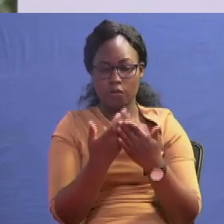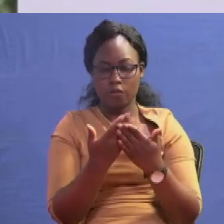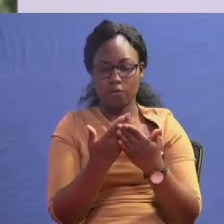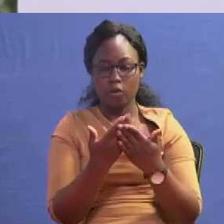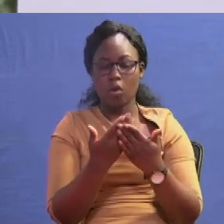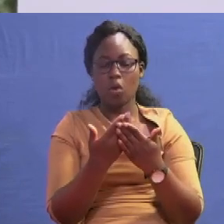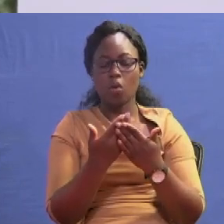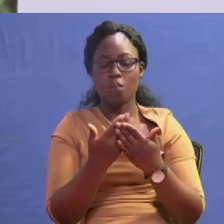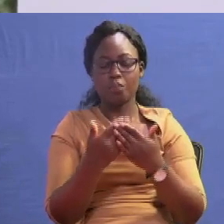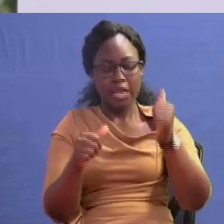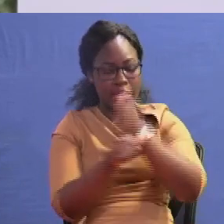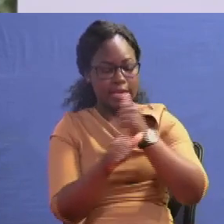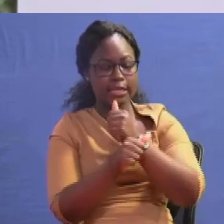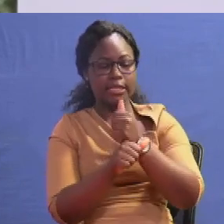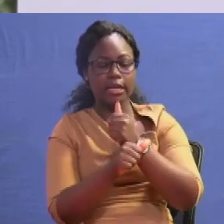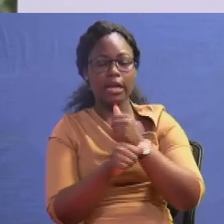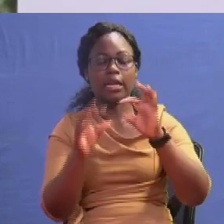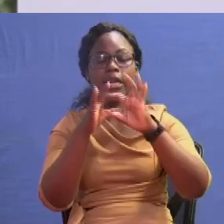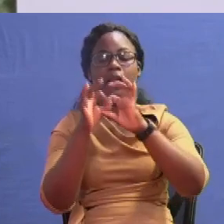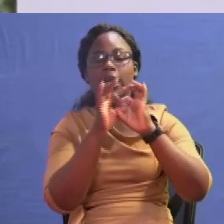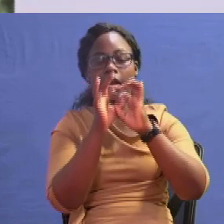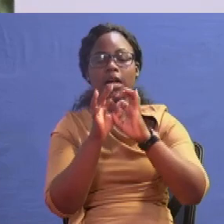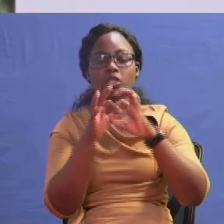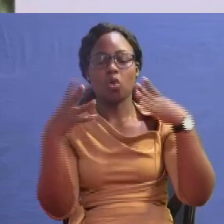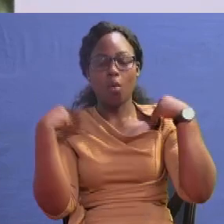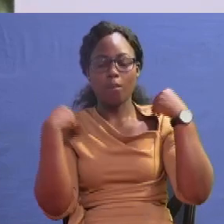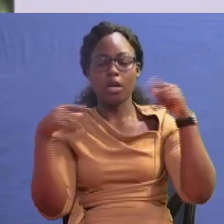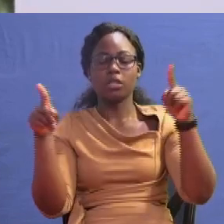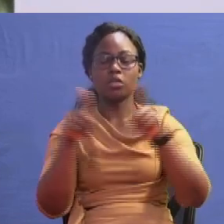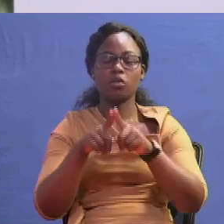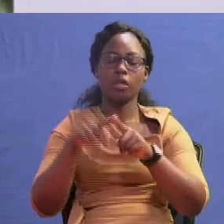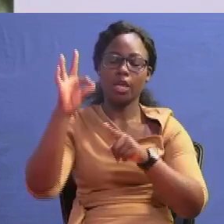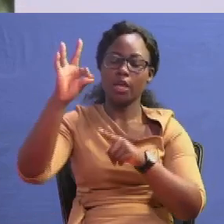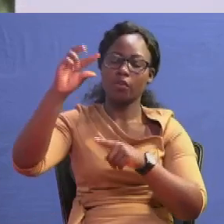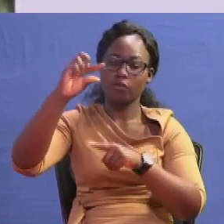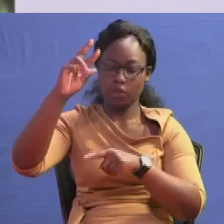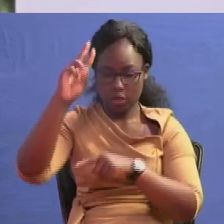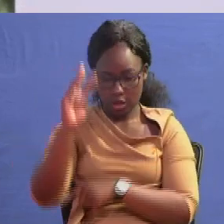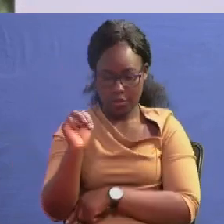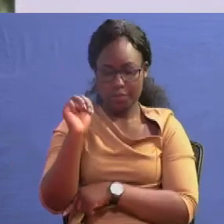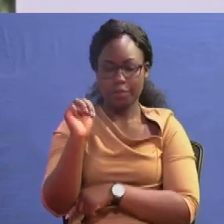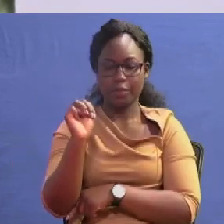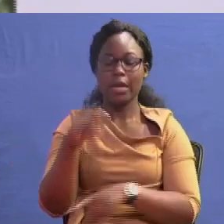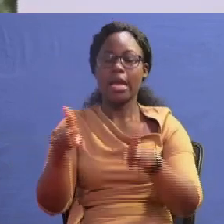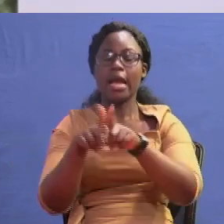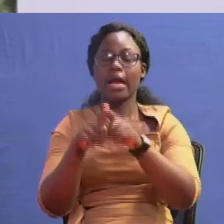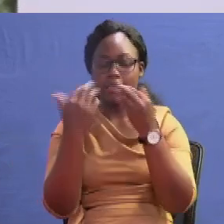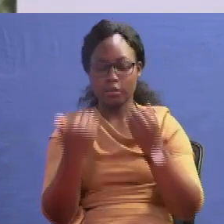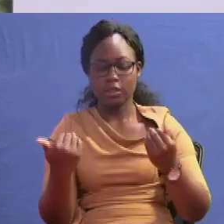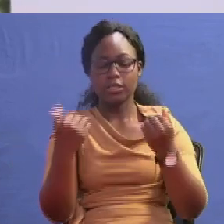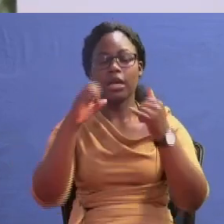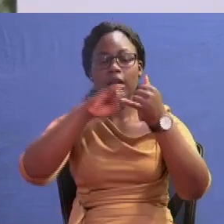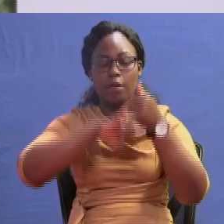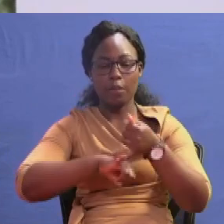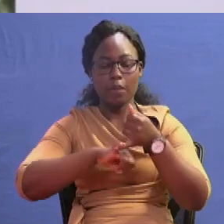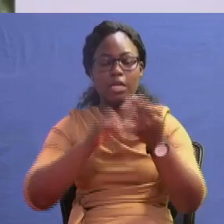retrogressive harmful cultural practices such as female genital mutilation and child marriage